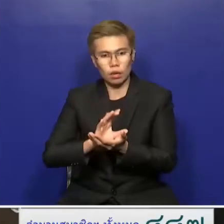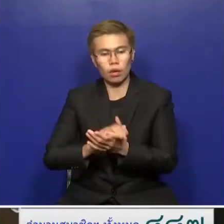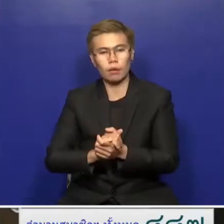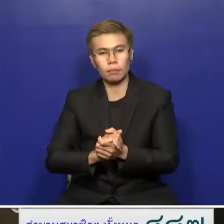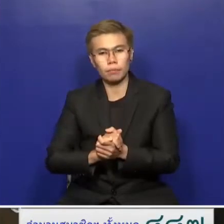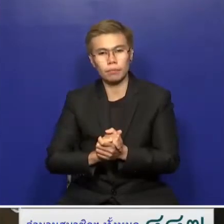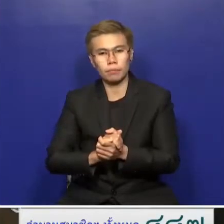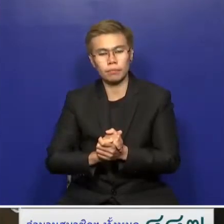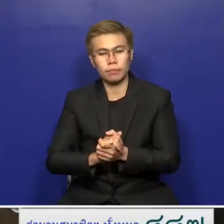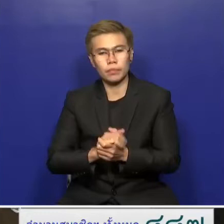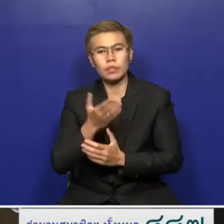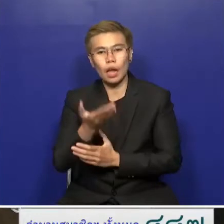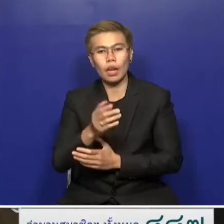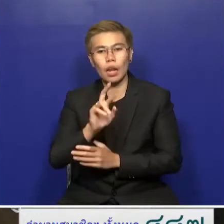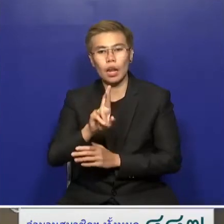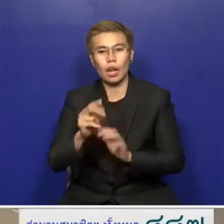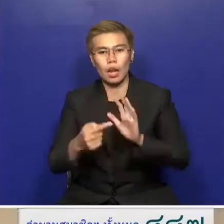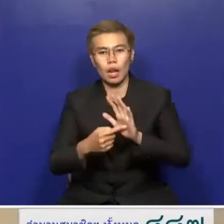ท่านรังศิม่าครับ